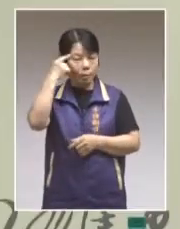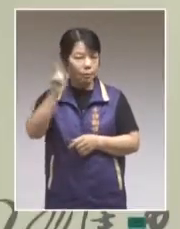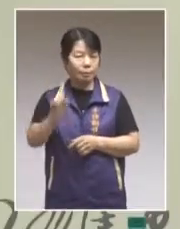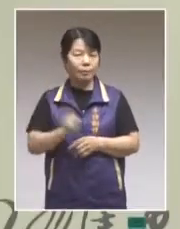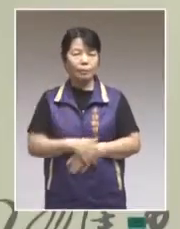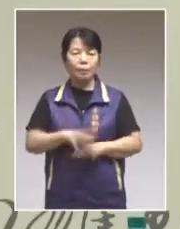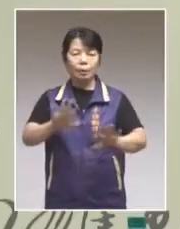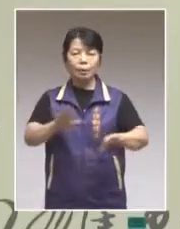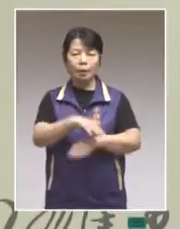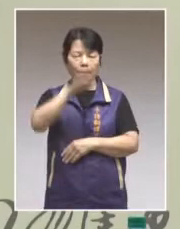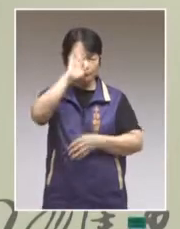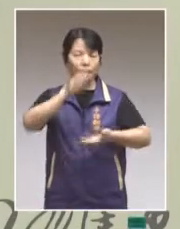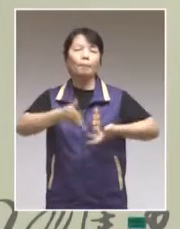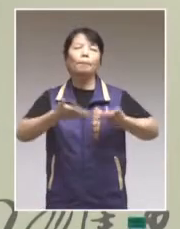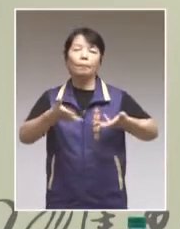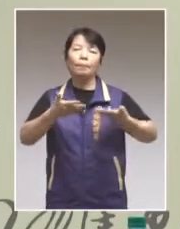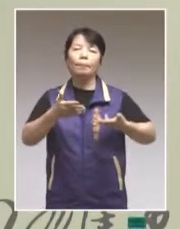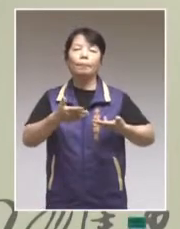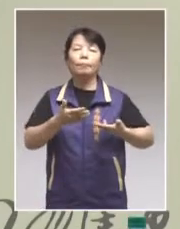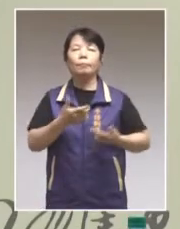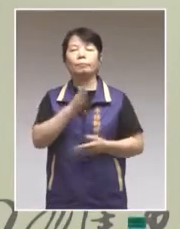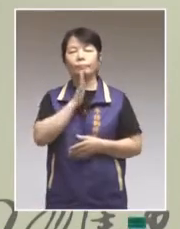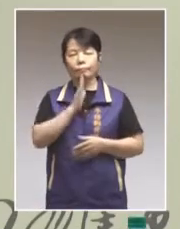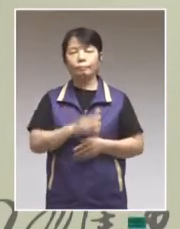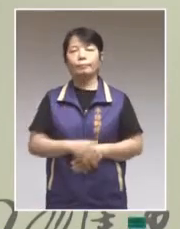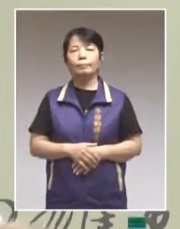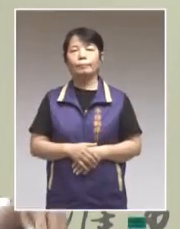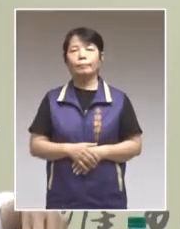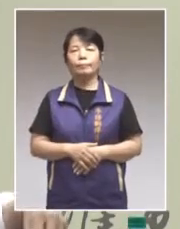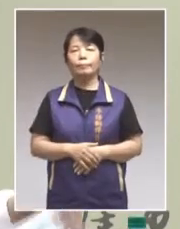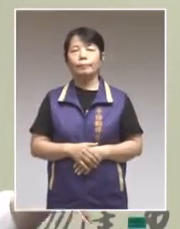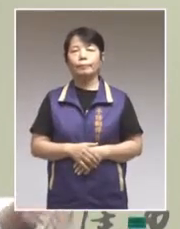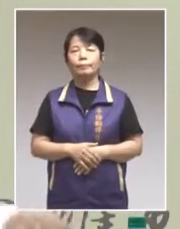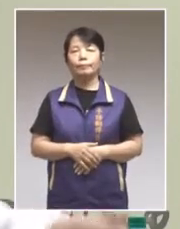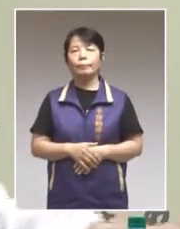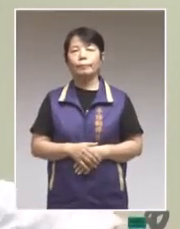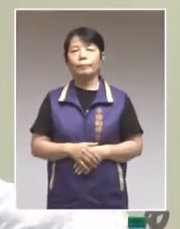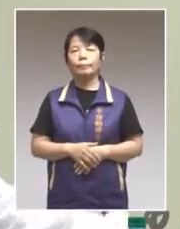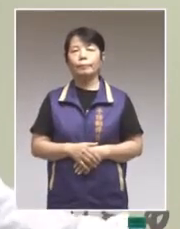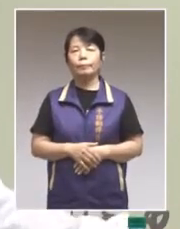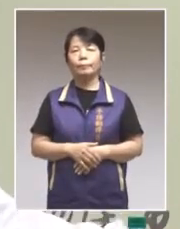病都是轻症的，那我们其实在我们